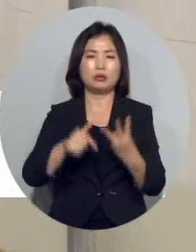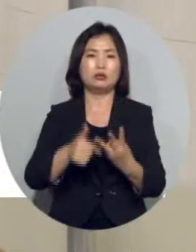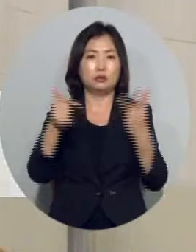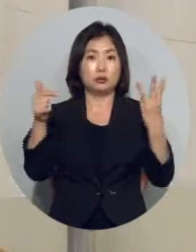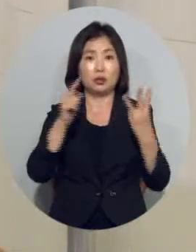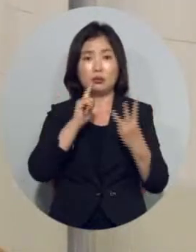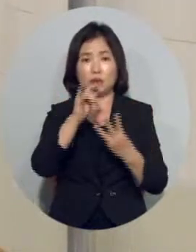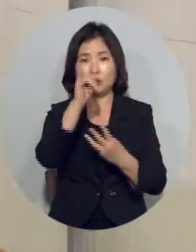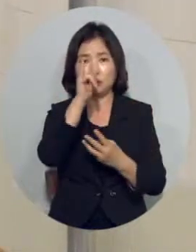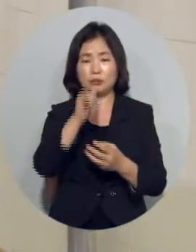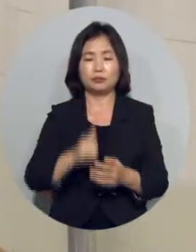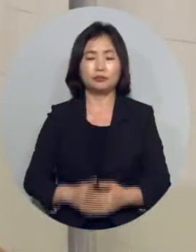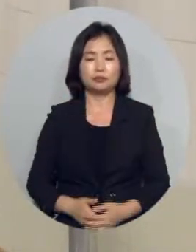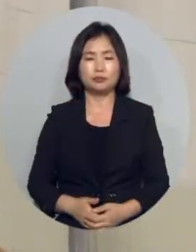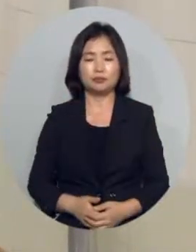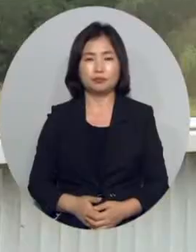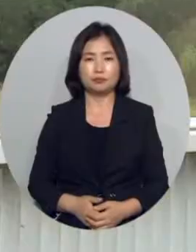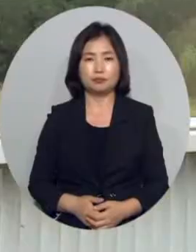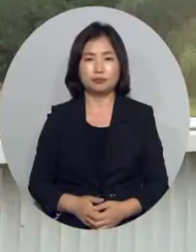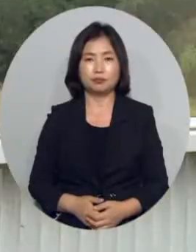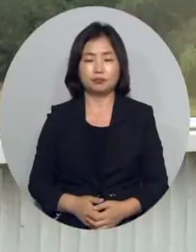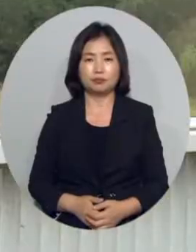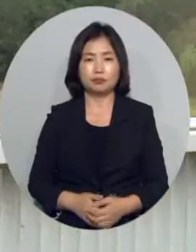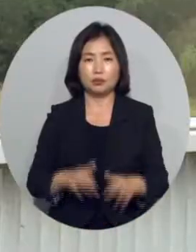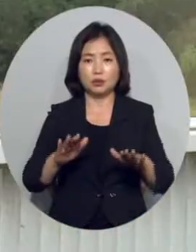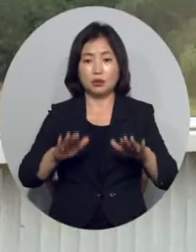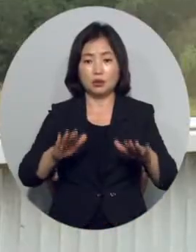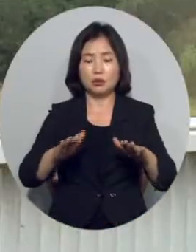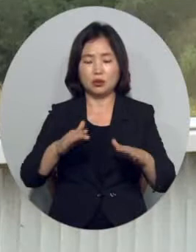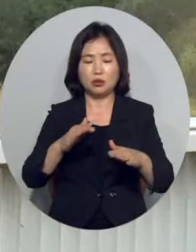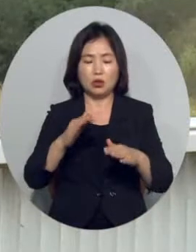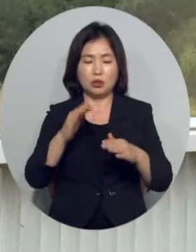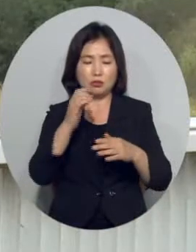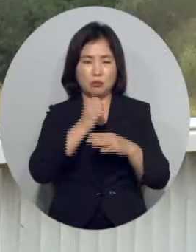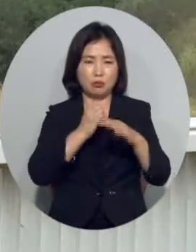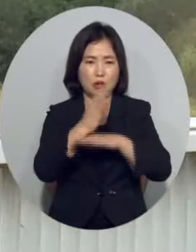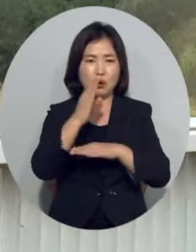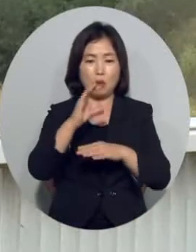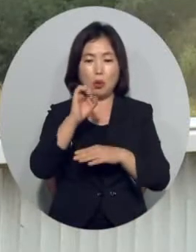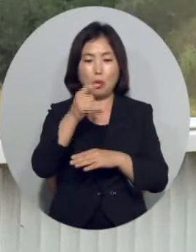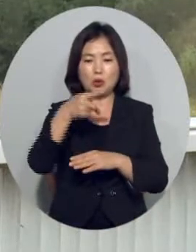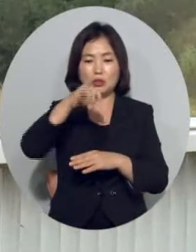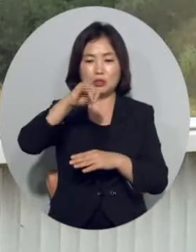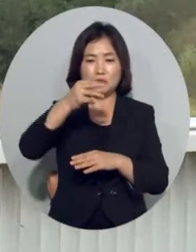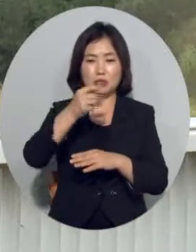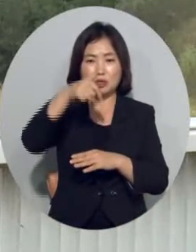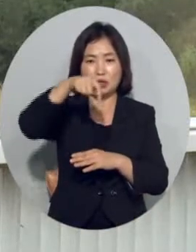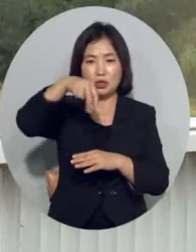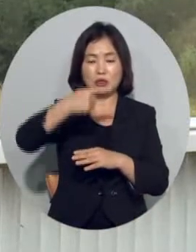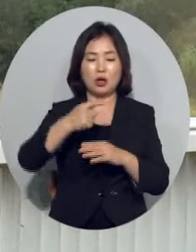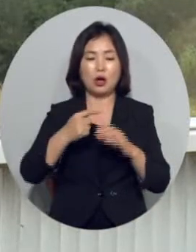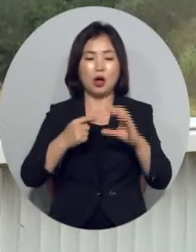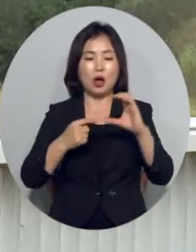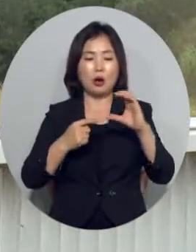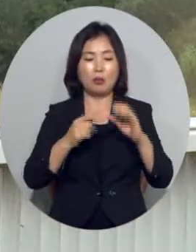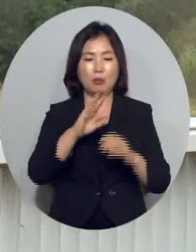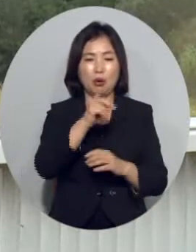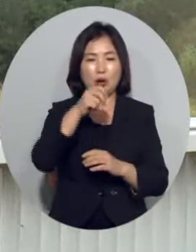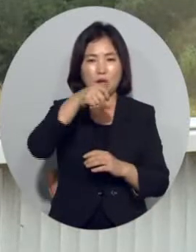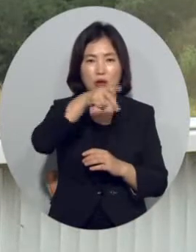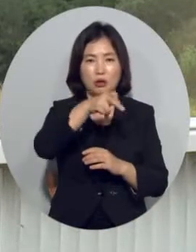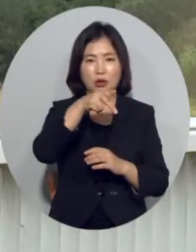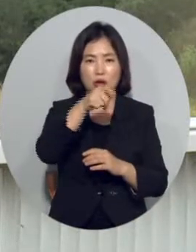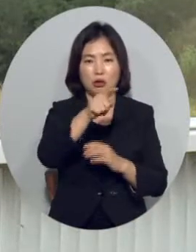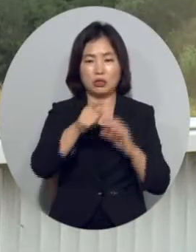환경단체는 추전 합니다 현재 과도하게 발생하는 온실가스 는 벙커 c 유를 연료로 사용하기